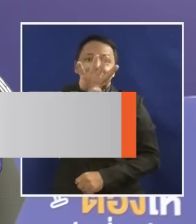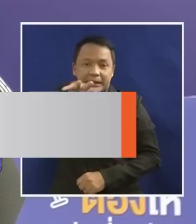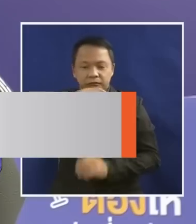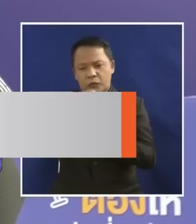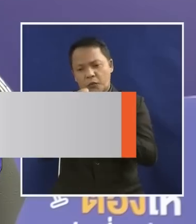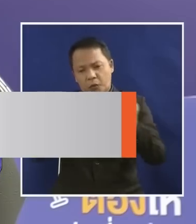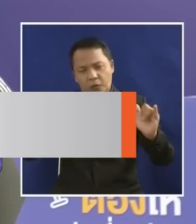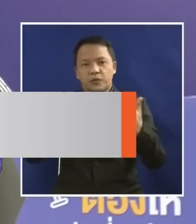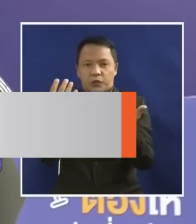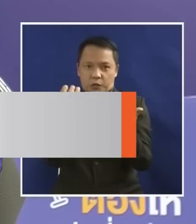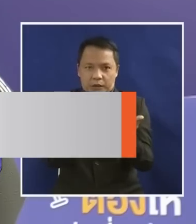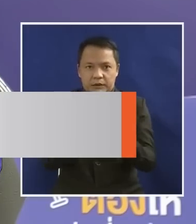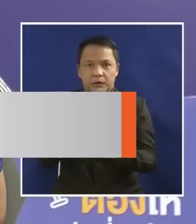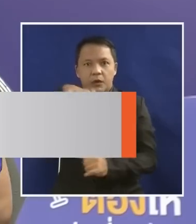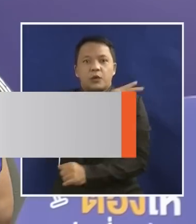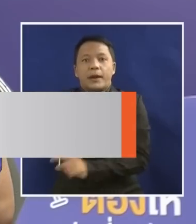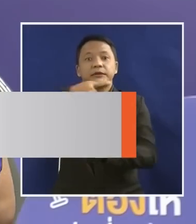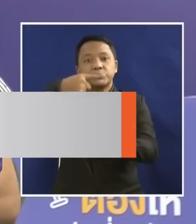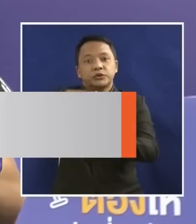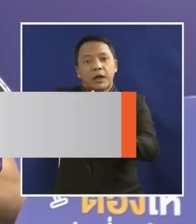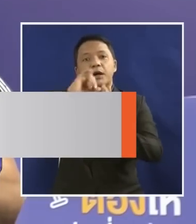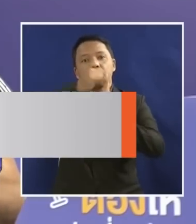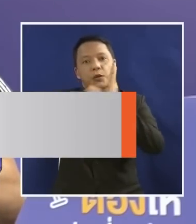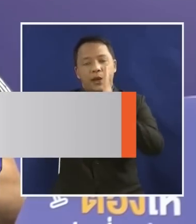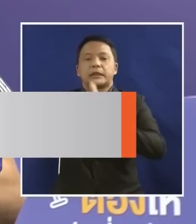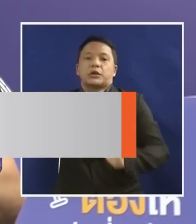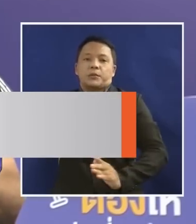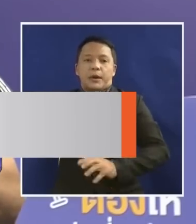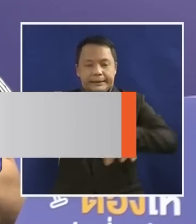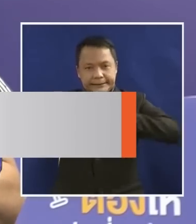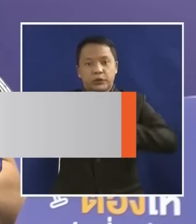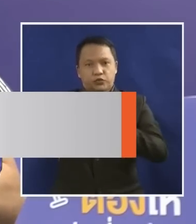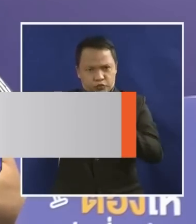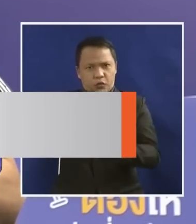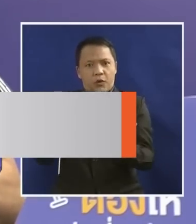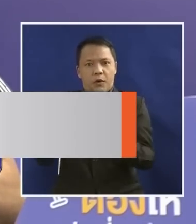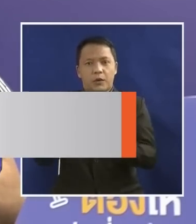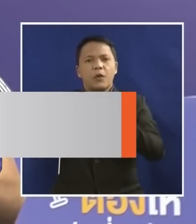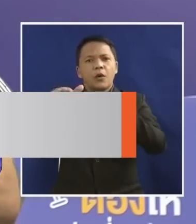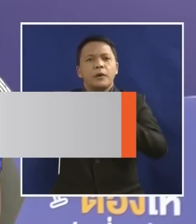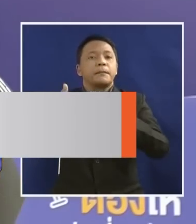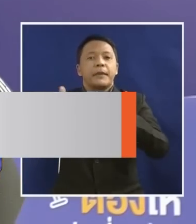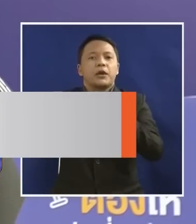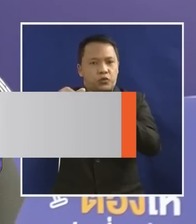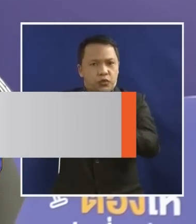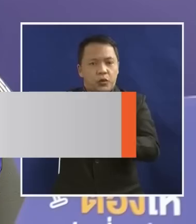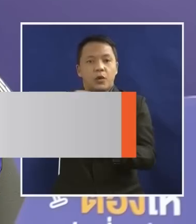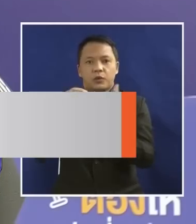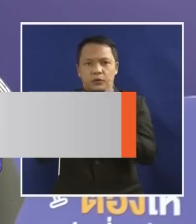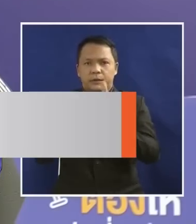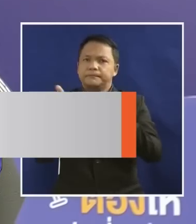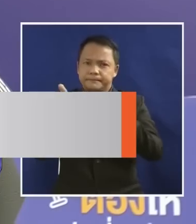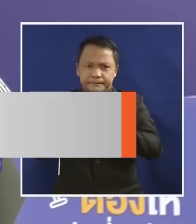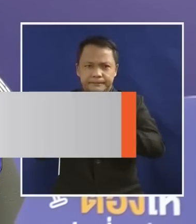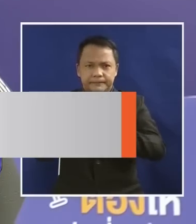และวันนี้โรงพยาบาลสนามในต่างจังหวัดนั้นก็ยังสแตนด์บายอยู่แม้ว่าผู้ป่วยจะลดน้อยลงแล้วเพราะฉะนั้นในกรุงเทพมหานครก็เช่นเดียวกัน